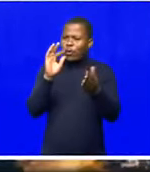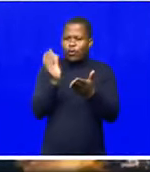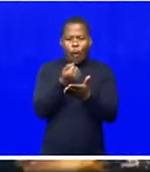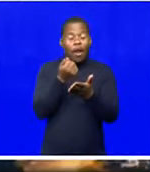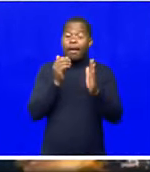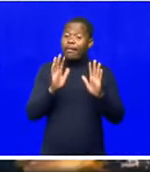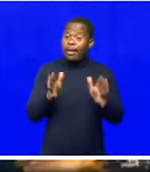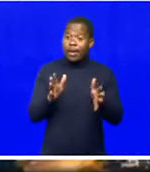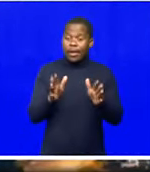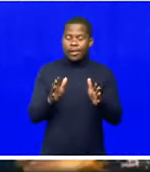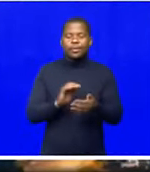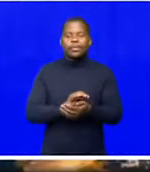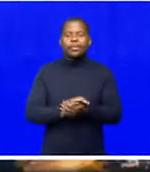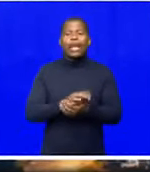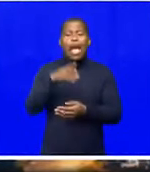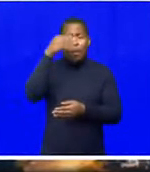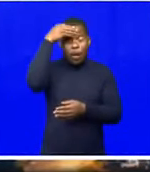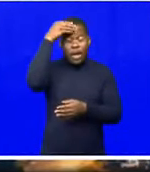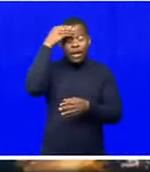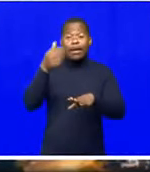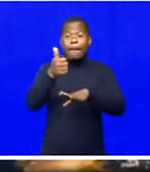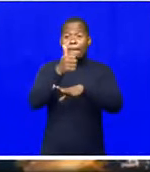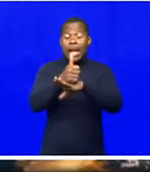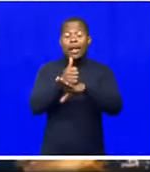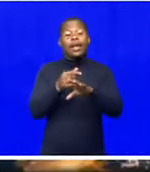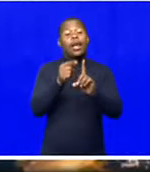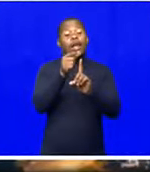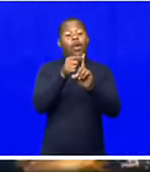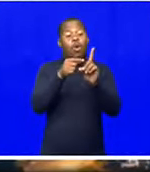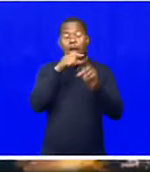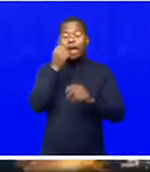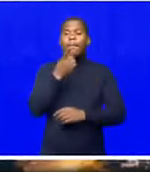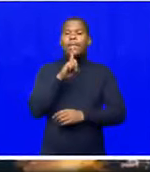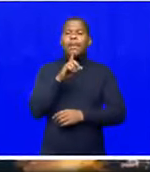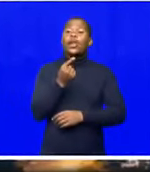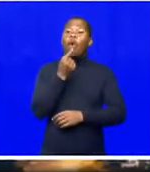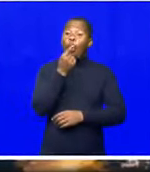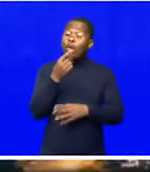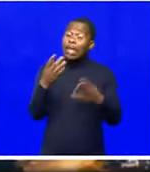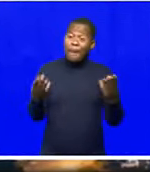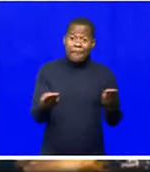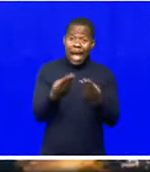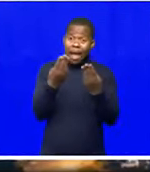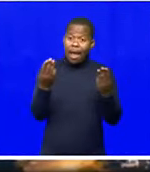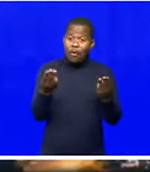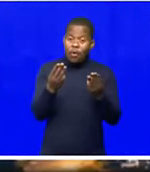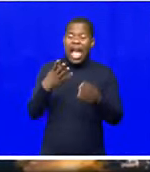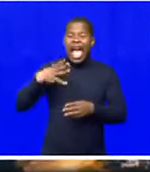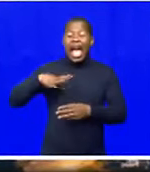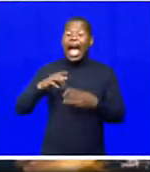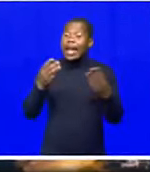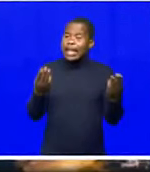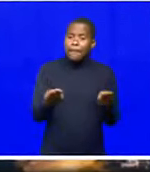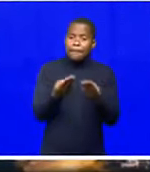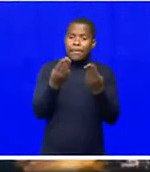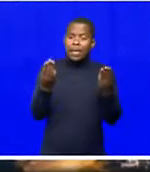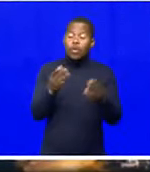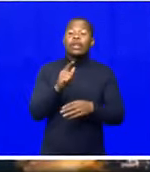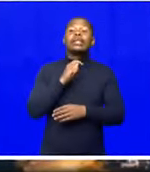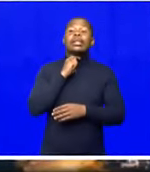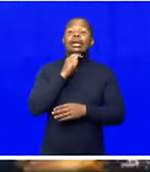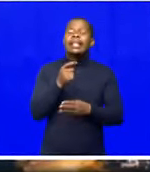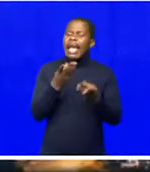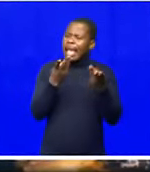Umphathi wemaphoyisa William Thithibala Dlamini uthi bamfu abangethembi mumfu ngemali yabo kodwa abahlale basola wonke umumfu